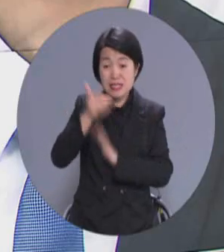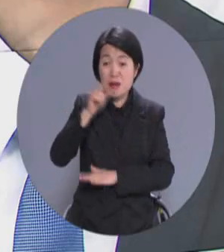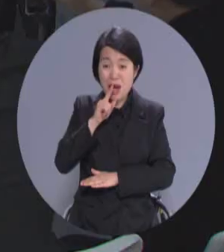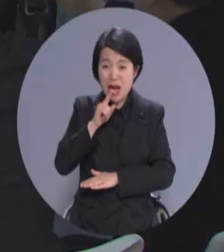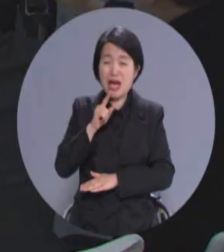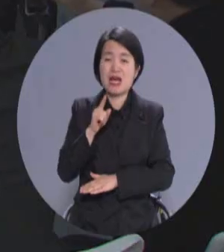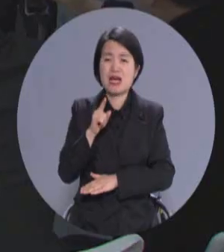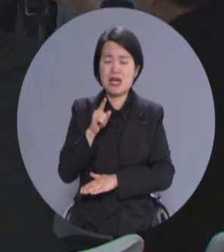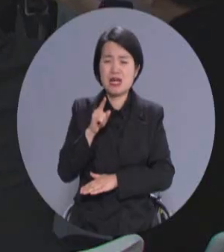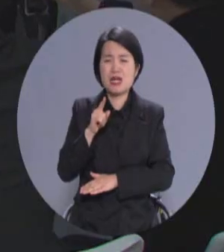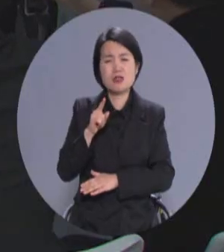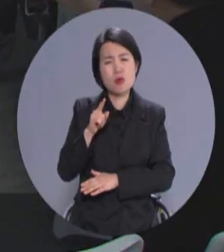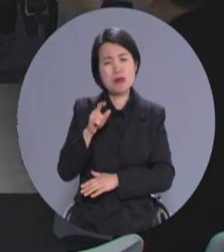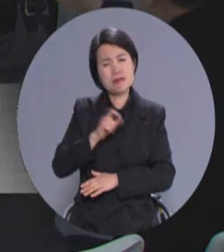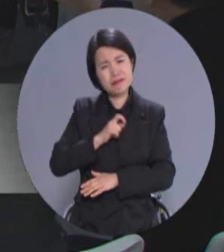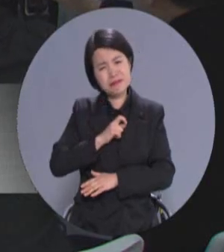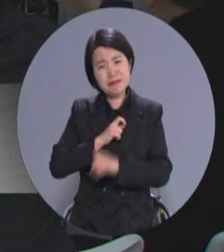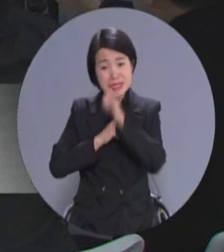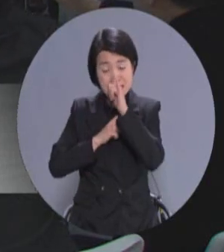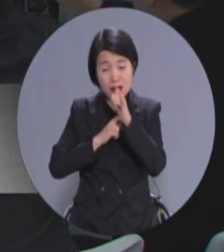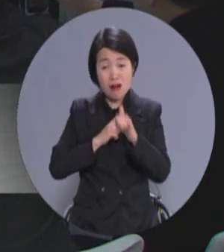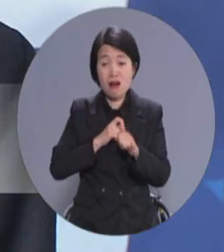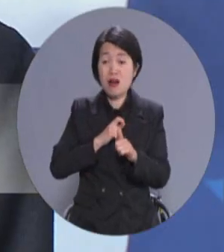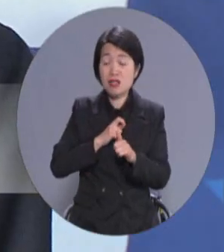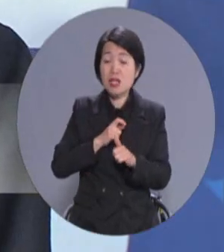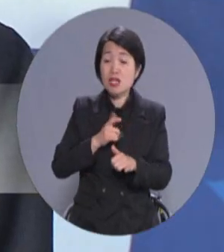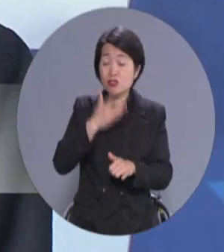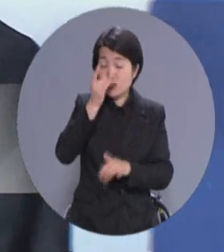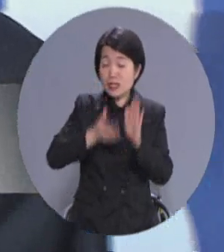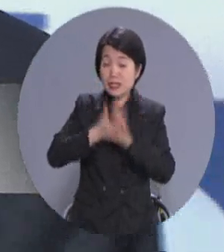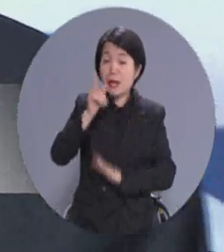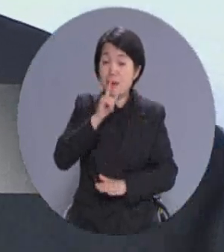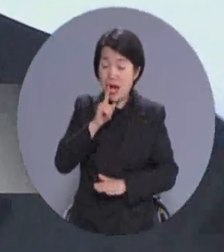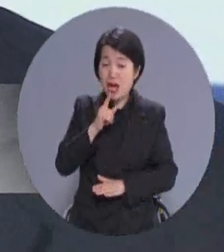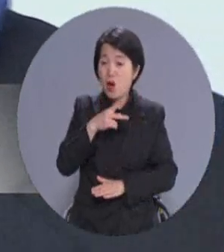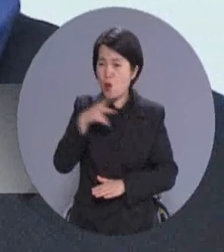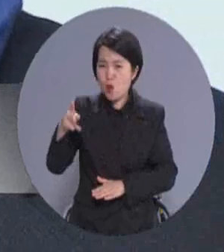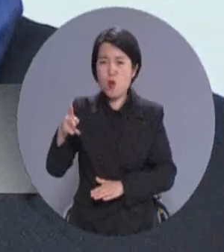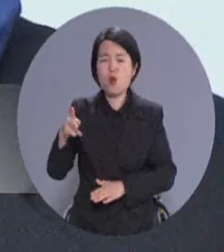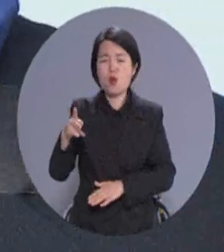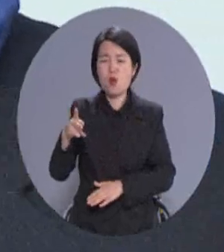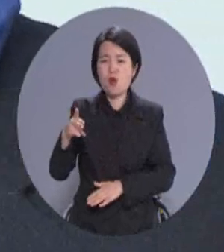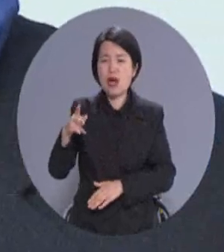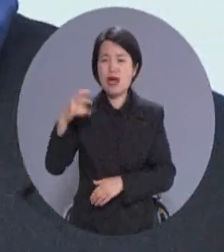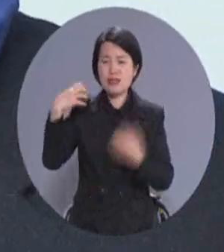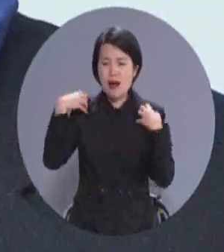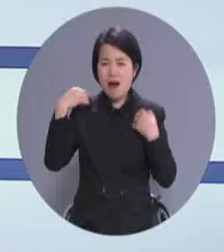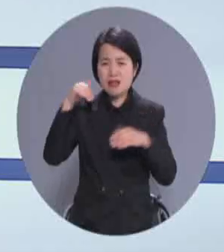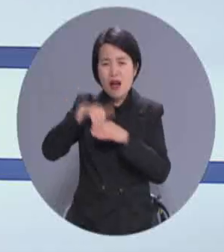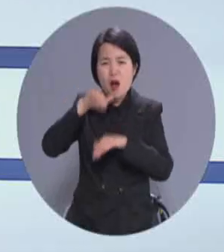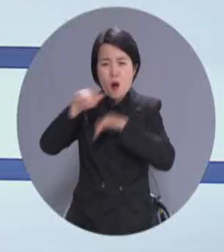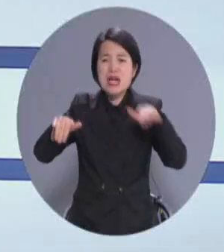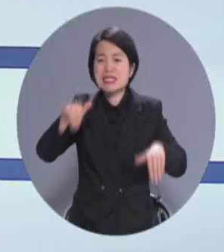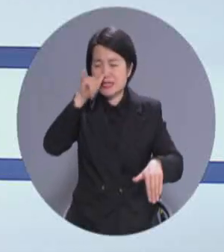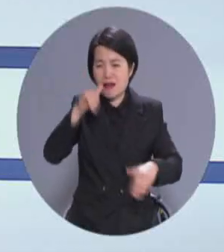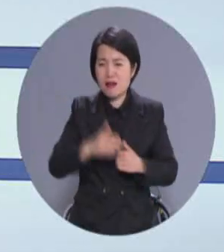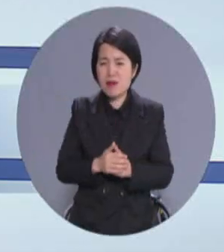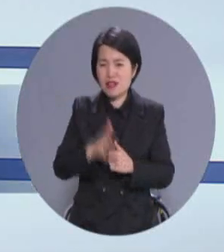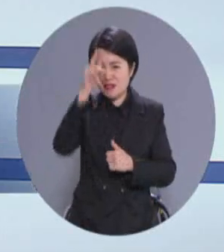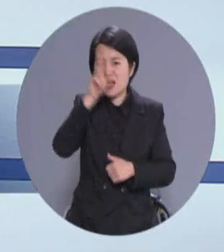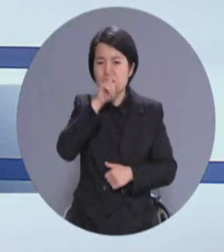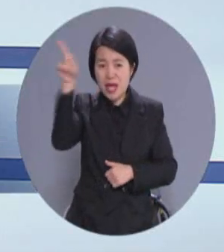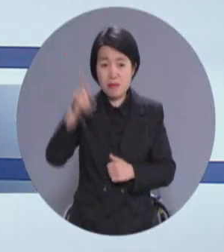충분합니다. 소병철 의원은 또 다른 관건 선거라며 노 시장을 경찰에 고발했습니다. 허위사실 공표